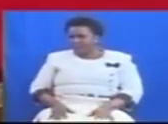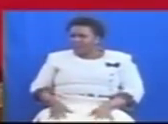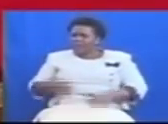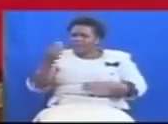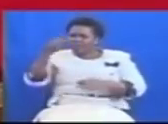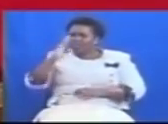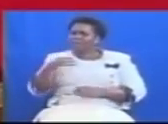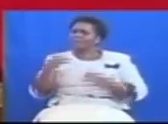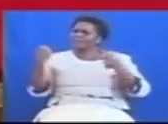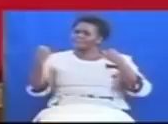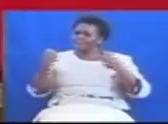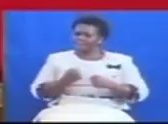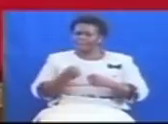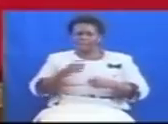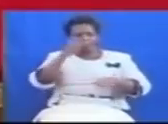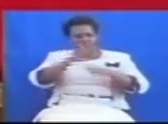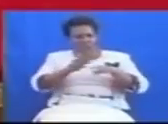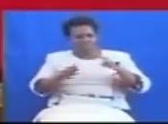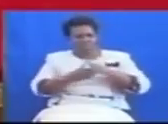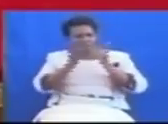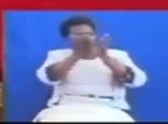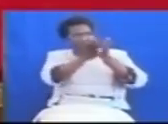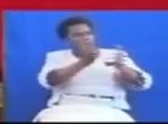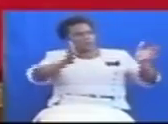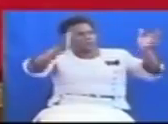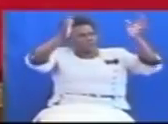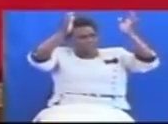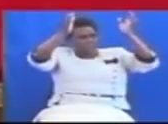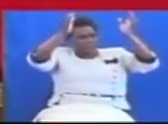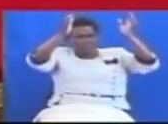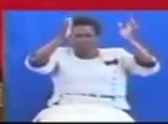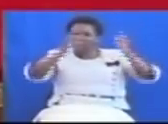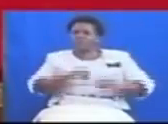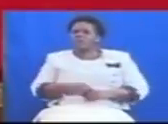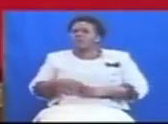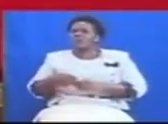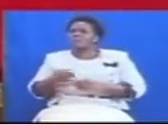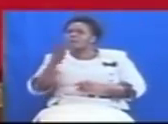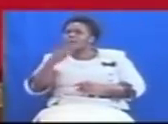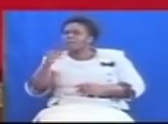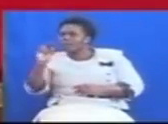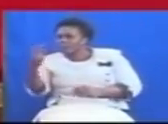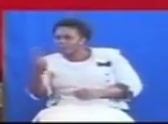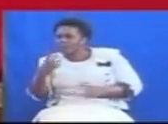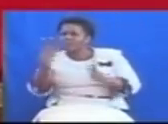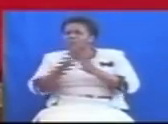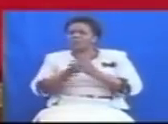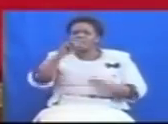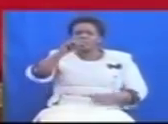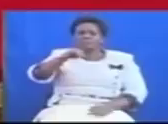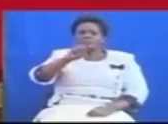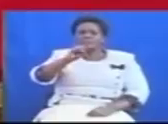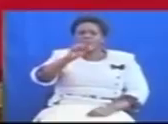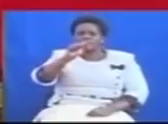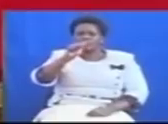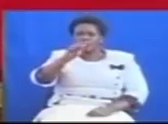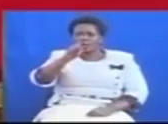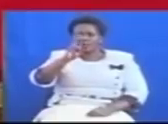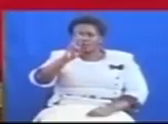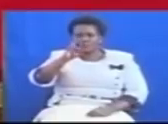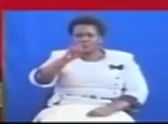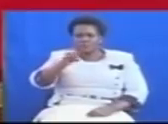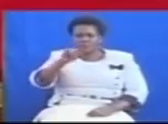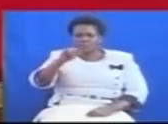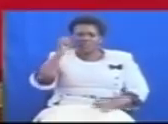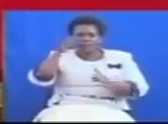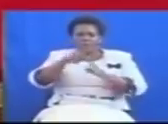serikali inaendelea na ujenzi wa matenki katika eneo la Msakuzi kusini na Maramba mawili juu kwa lengo la kuhakikisha wananchi wote wa jimbo hilo wanapata huduma ya